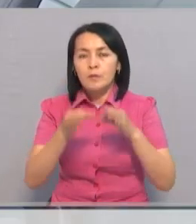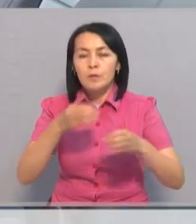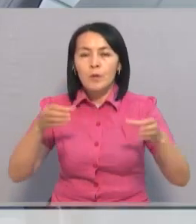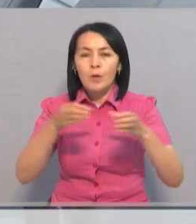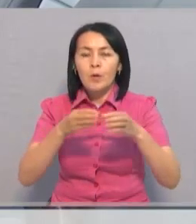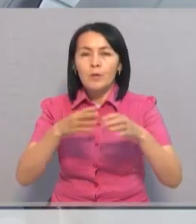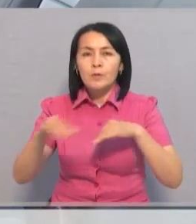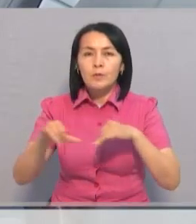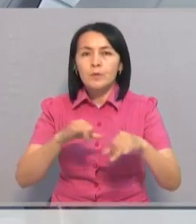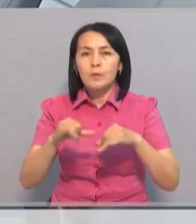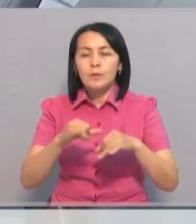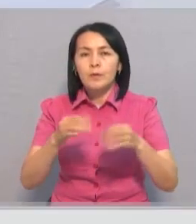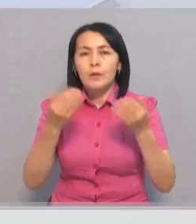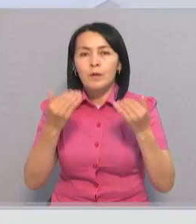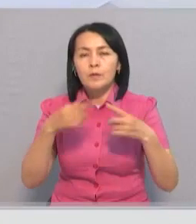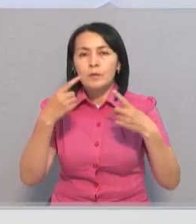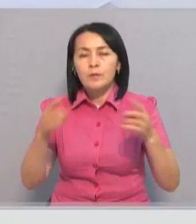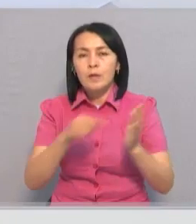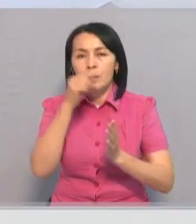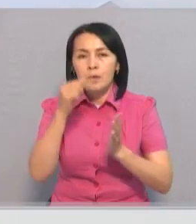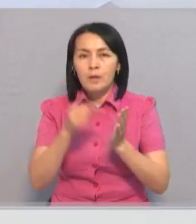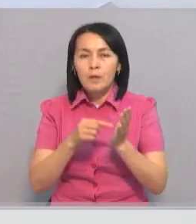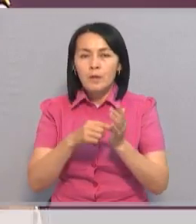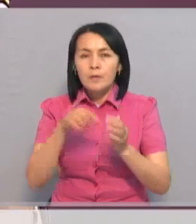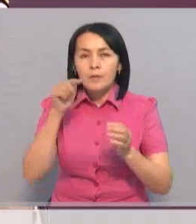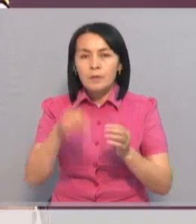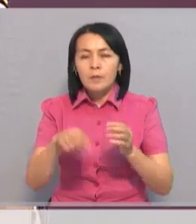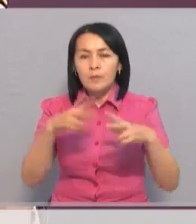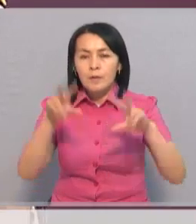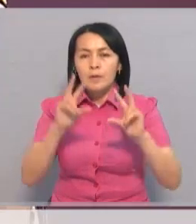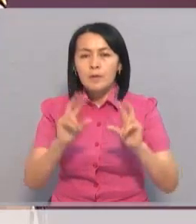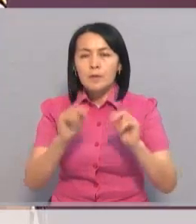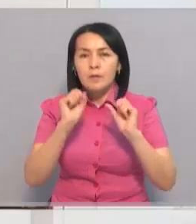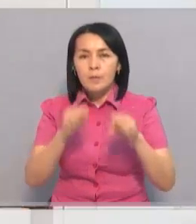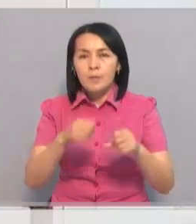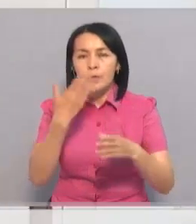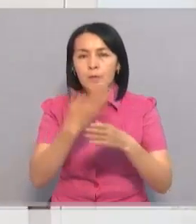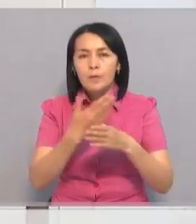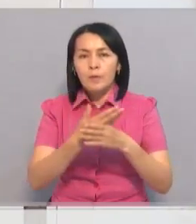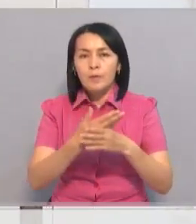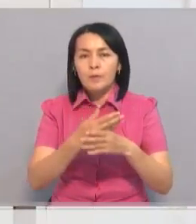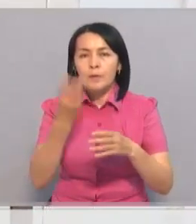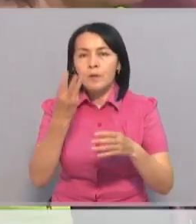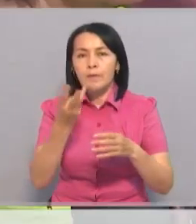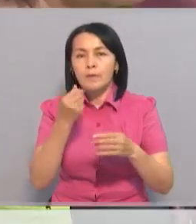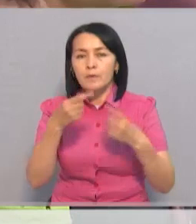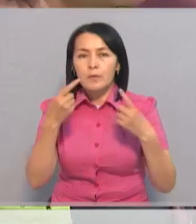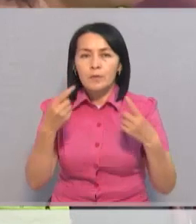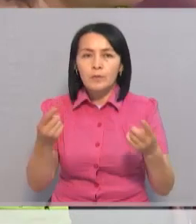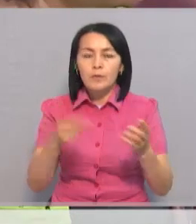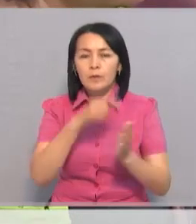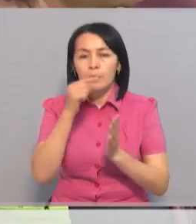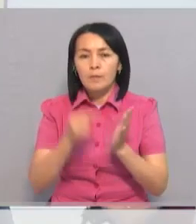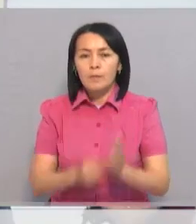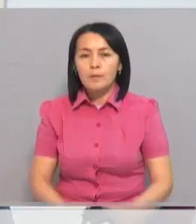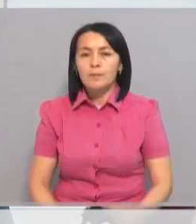органах уголовного преследования и в других вопросах. Кроме того, специалисты могут проконсультировать и по финансовым, и правовым